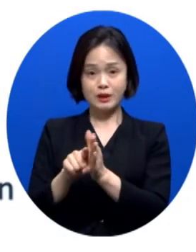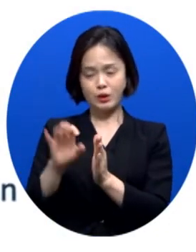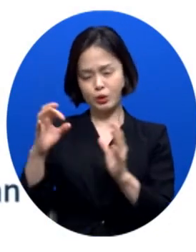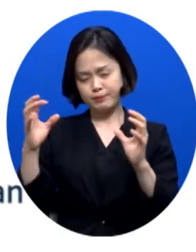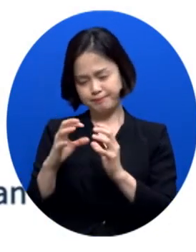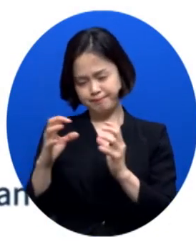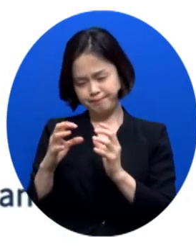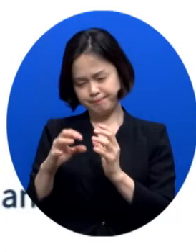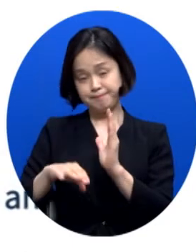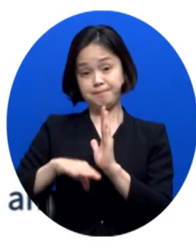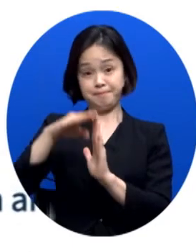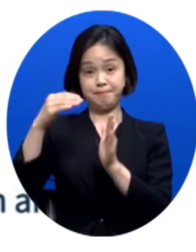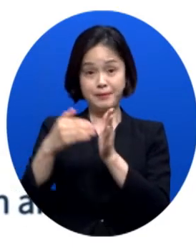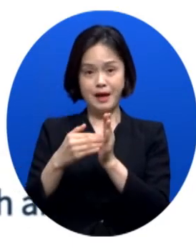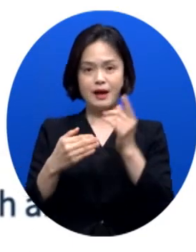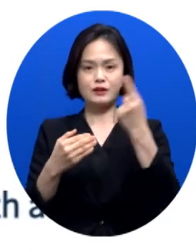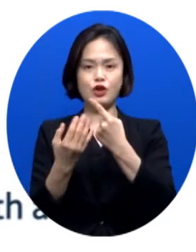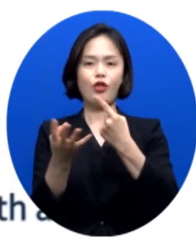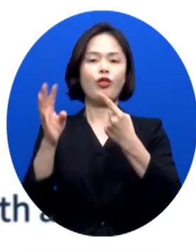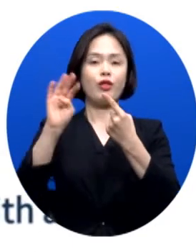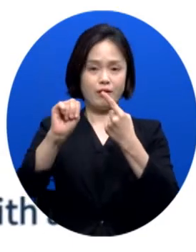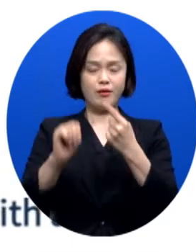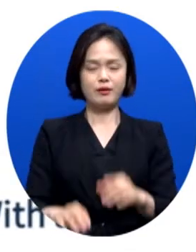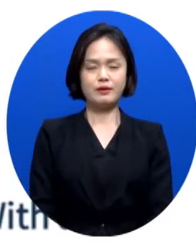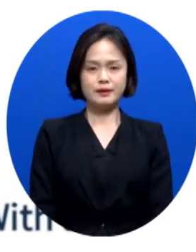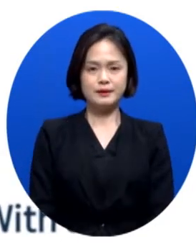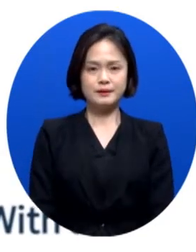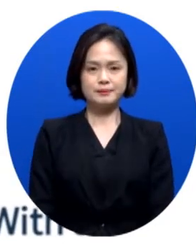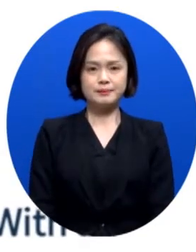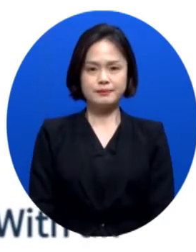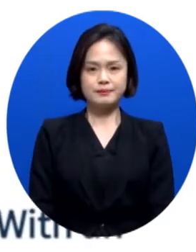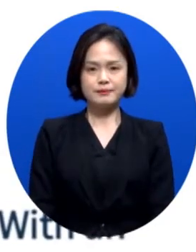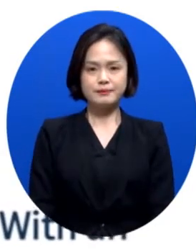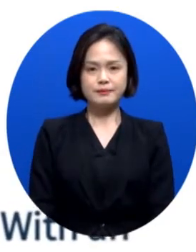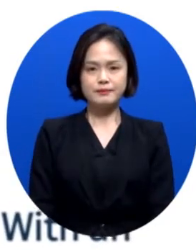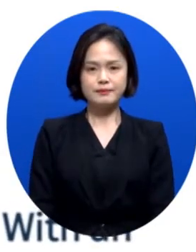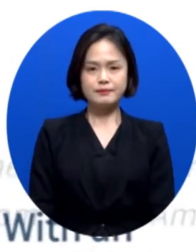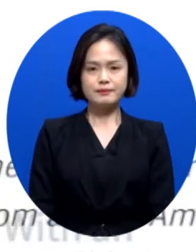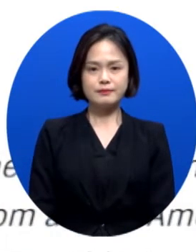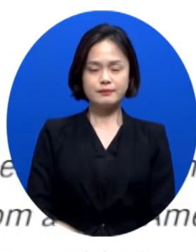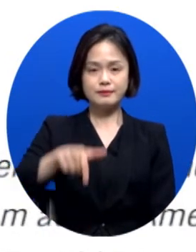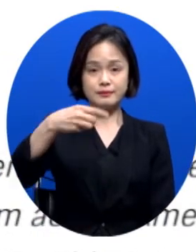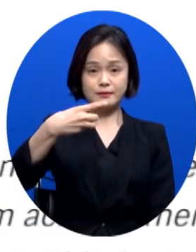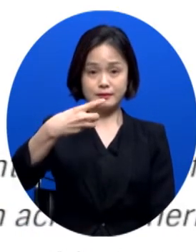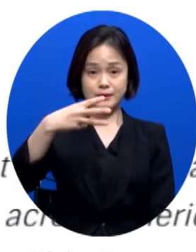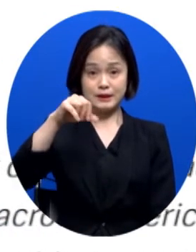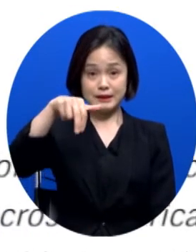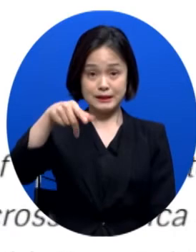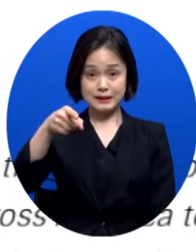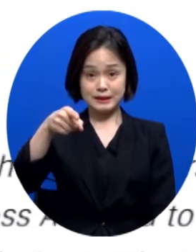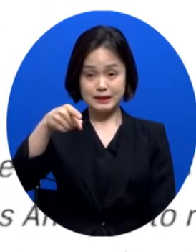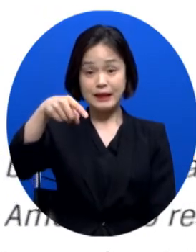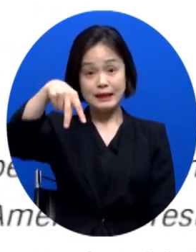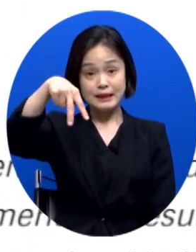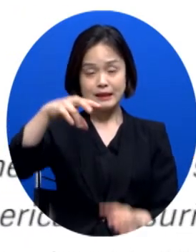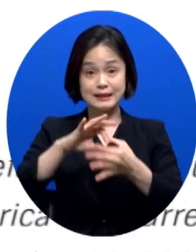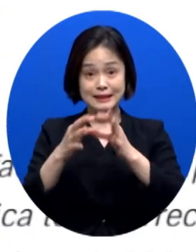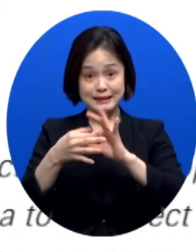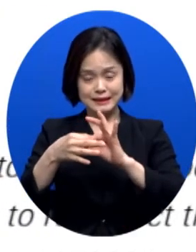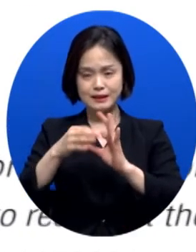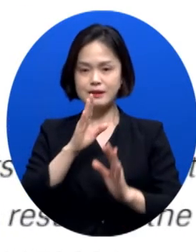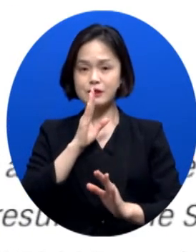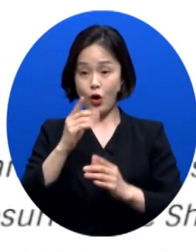비영리단체 성 니콜라스의 친구들은 엘피 도포로스 미국 그리스 정교회 대주교가 지도자를 맡은 뒤 기부가